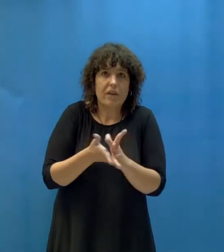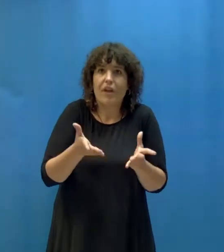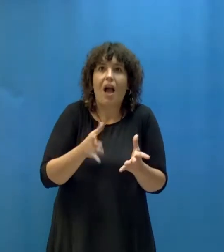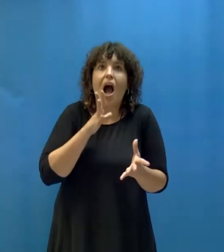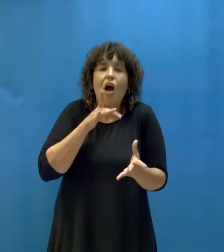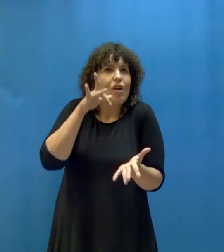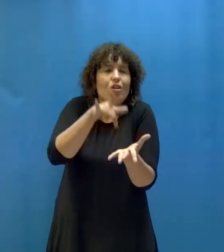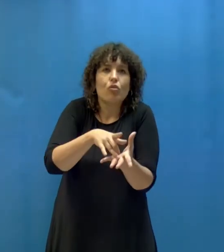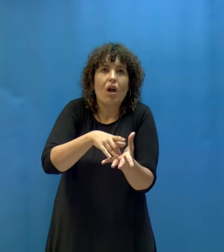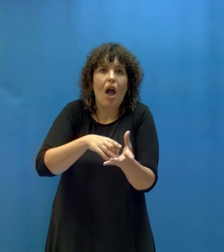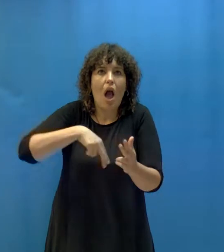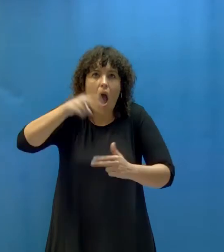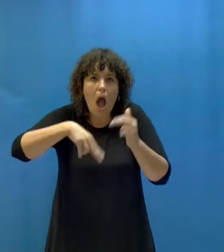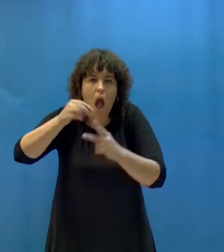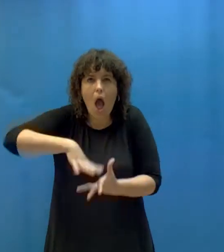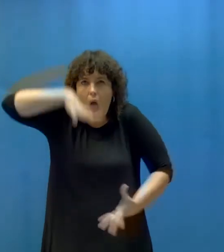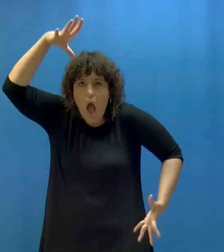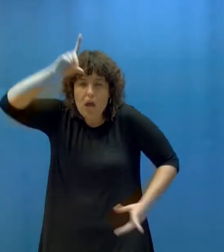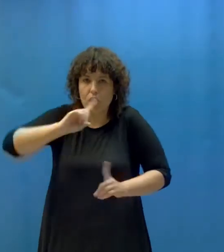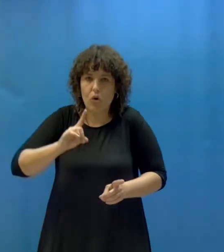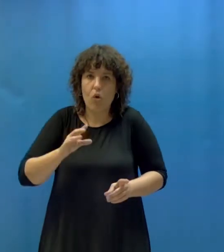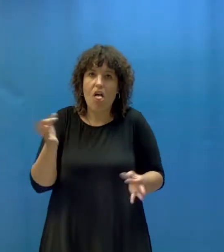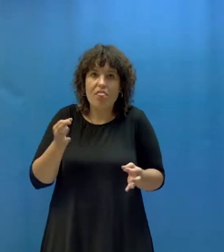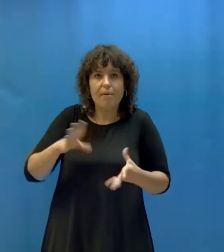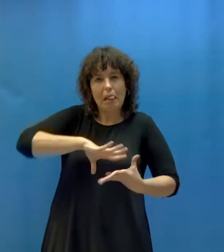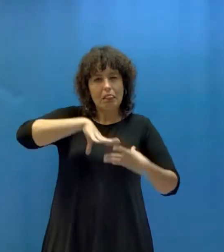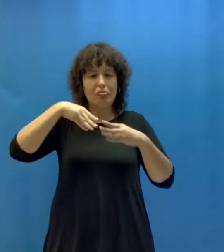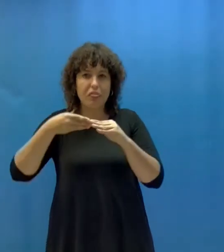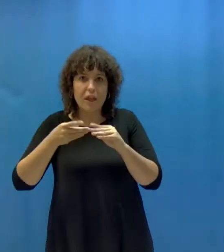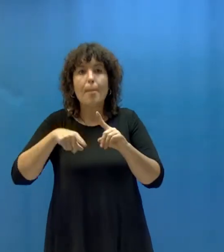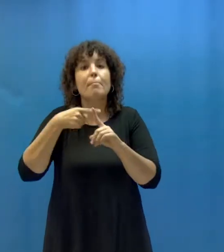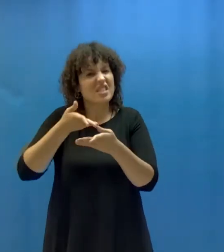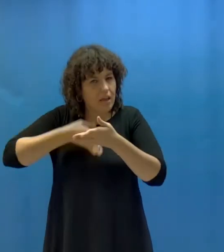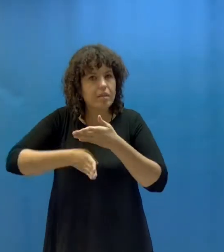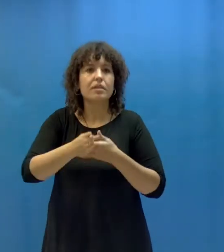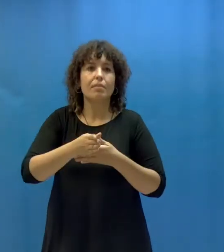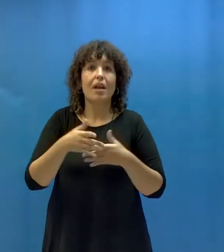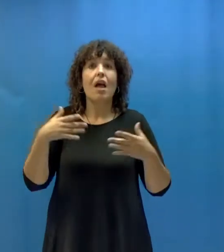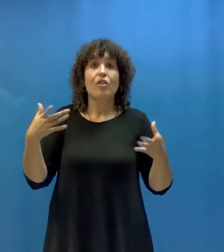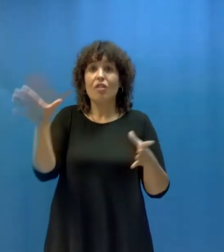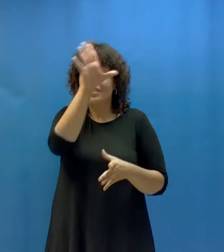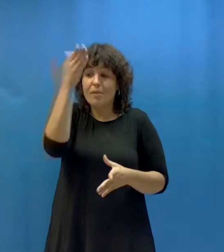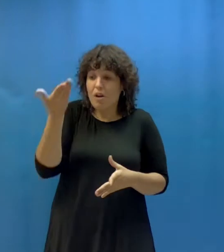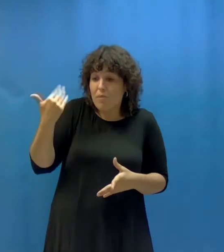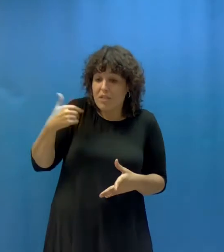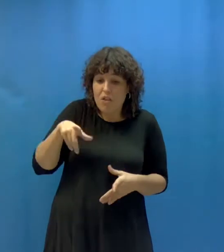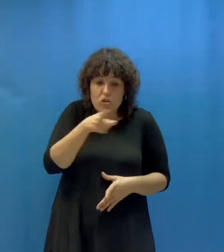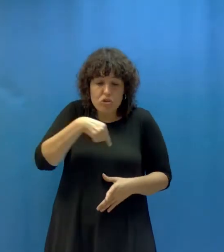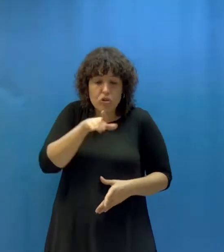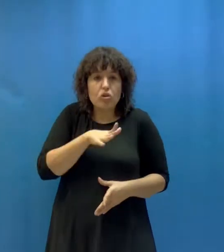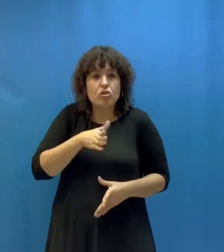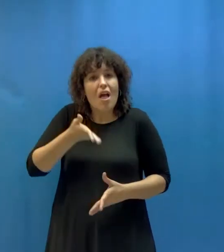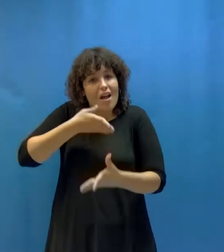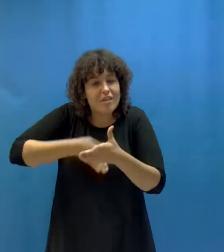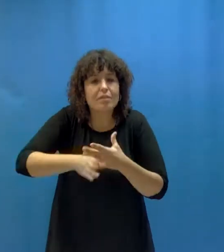faraòniques costosíssimes. Anem adequant, millorant i també anem fent-les accessibles. Per això, aquest estiu hem completat dos grans obres d'accessibilitat, sempre de la mà de